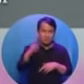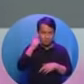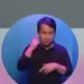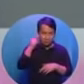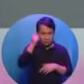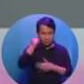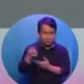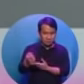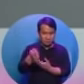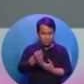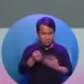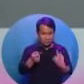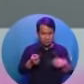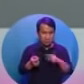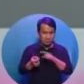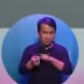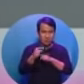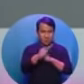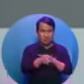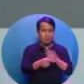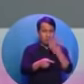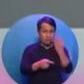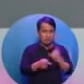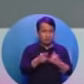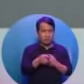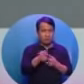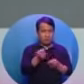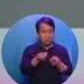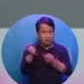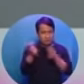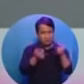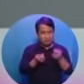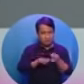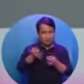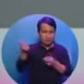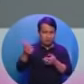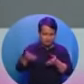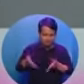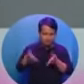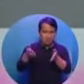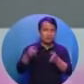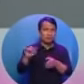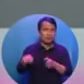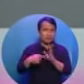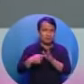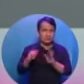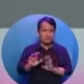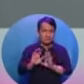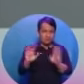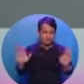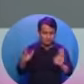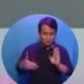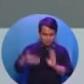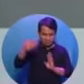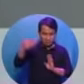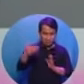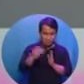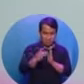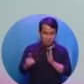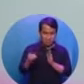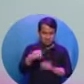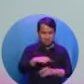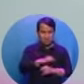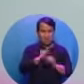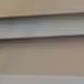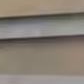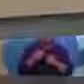Tulfo, nanawagan po ako sa inyo na sana po maalis ang tindahan nila sa hallway, lalong-lalo na po sa harapan ng pintuan namin. Maraming salamat po, sir.